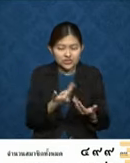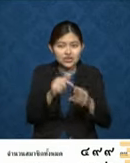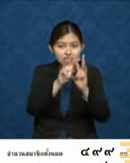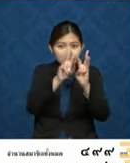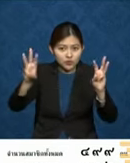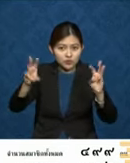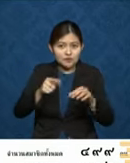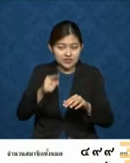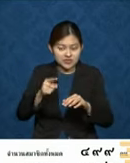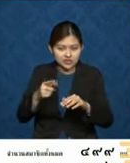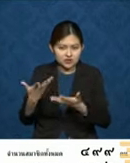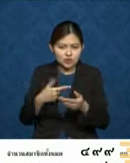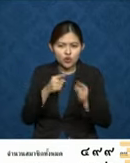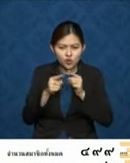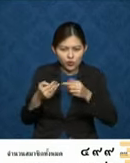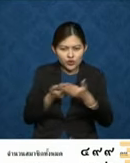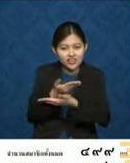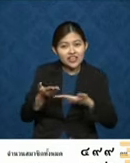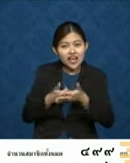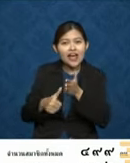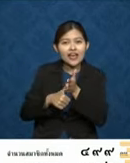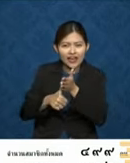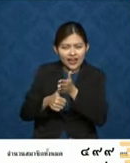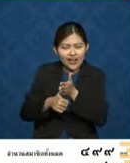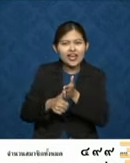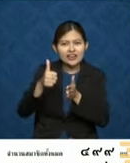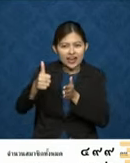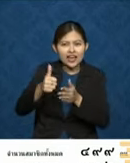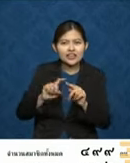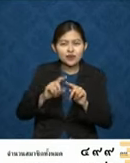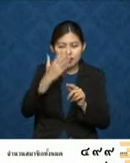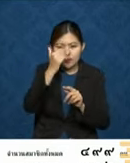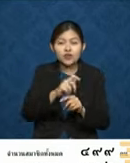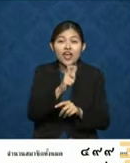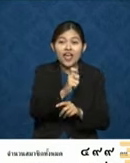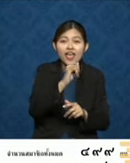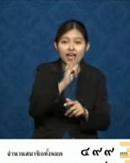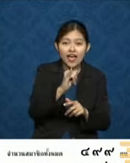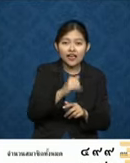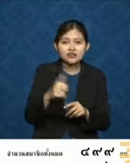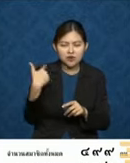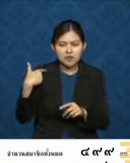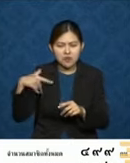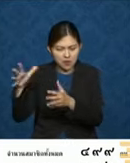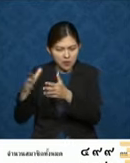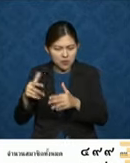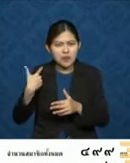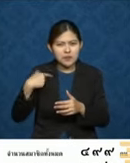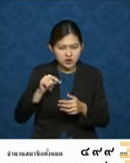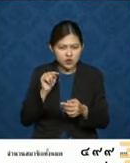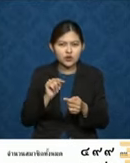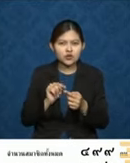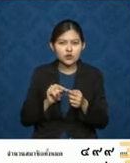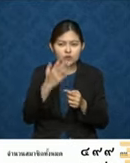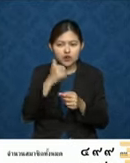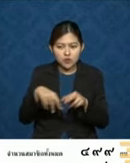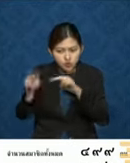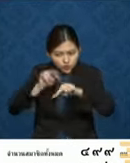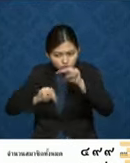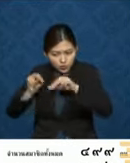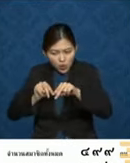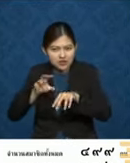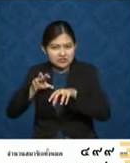นะครับแล้วก็มาพูดคุยกันเรื่องแบบนี้แก้ไขได้ง่ายมากเลยยุคนี้เรามี AIแล้วนะครับใช้ให้เป็นประโยชน์ครับตรวจจับได้ไม่ยากเลยนะครับหรือแม้